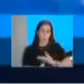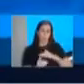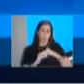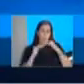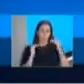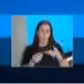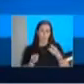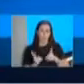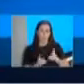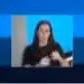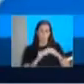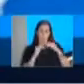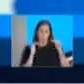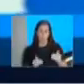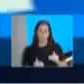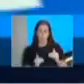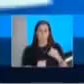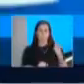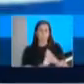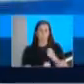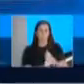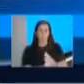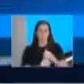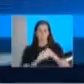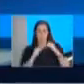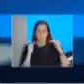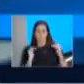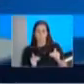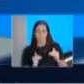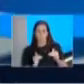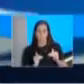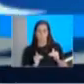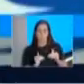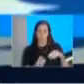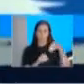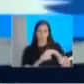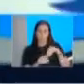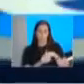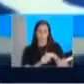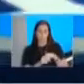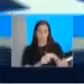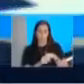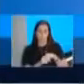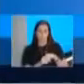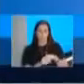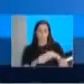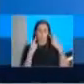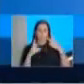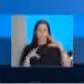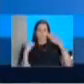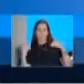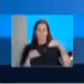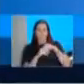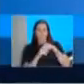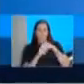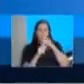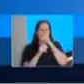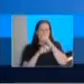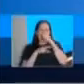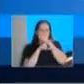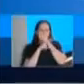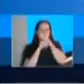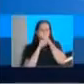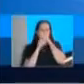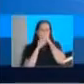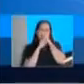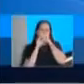מקבל פחות אפשרויות, פחות פעילות, פחות תכנים ערכיים, פחות פעילות של מנהיגות,